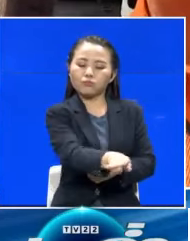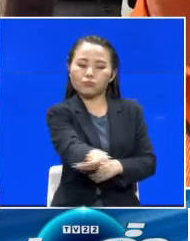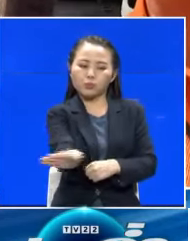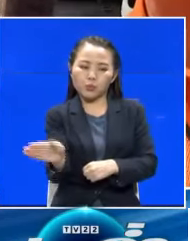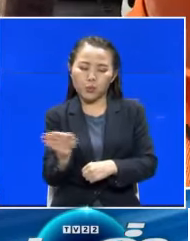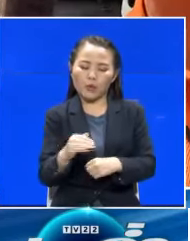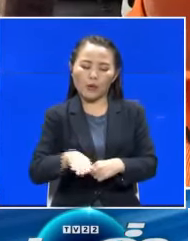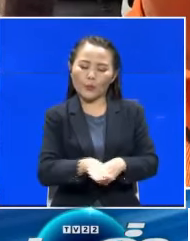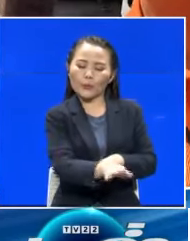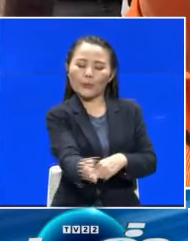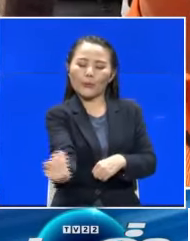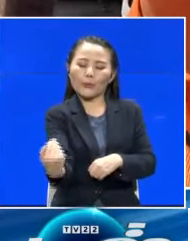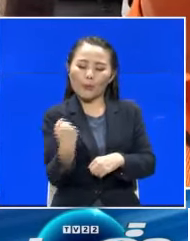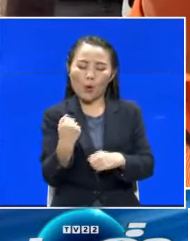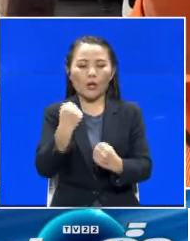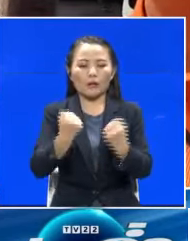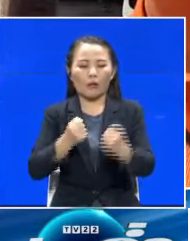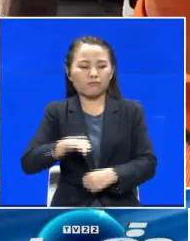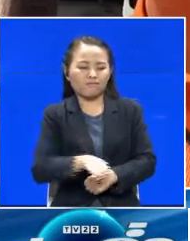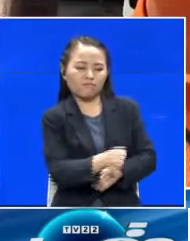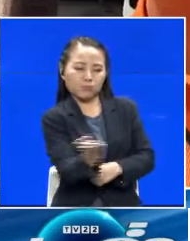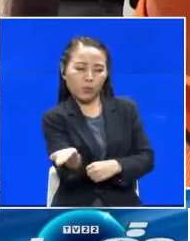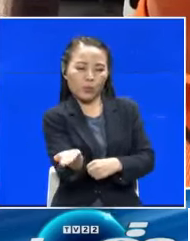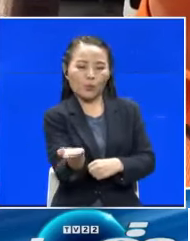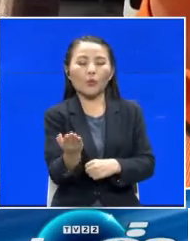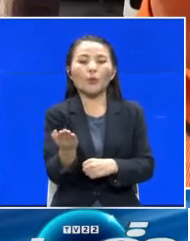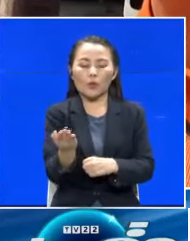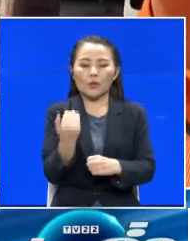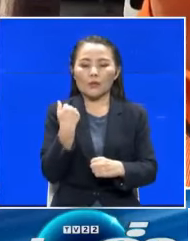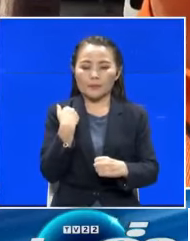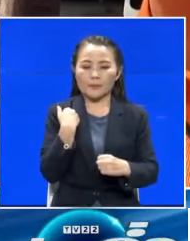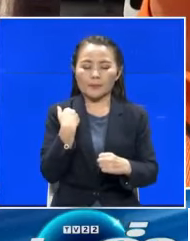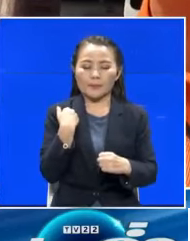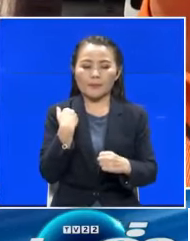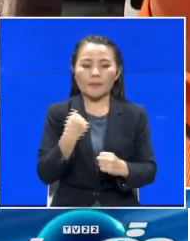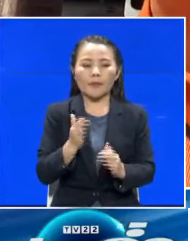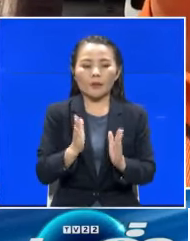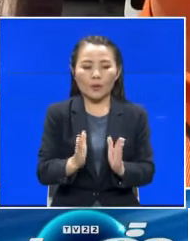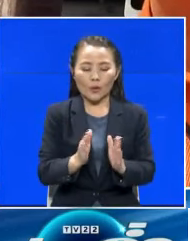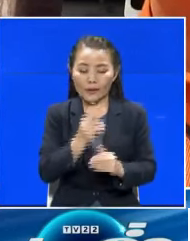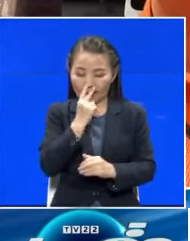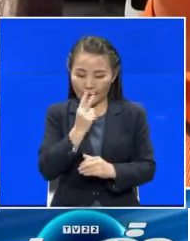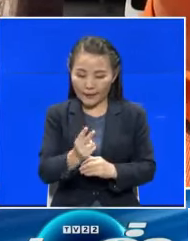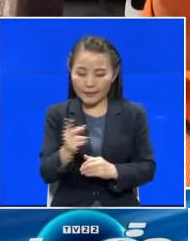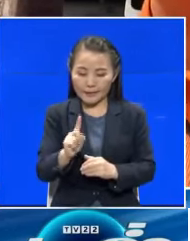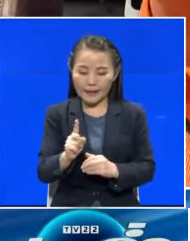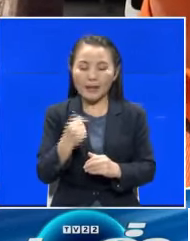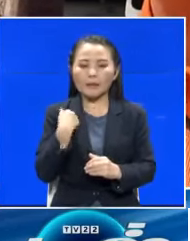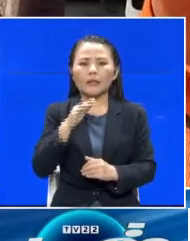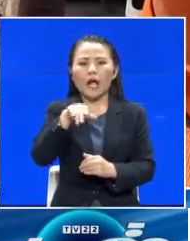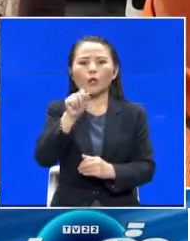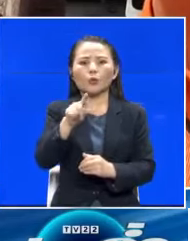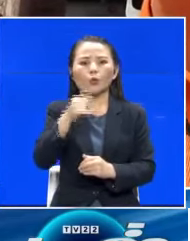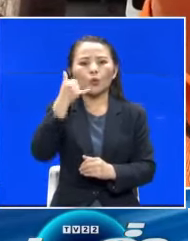ริเวณเกาะกลางถนนทำให้รถเนี่ยเสียหลักพลิกคว่ำตรงบริเวณจุดเกิดเหตุโดยคุณสุรชาติได้เป็นตัวแทนของการทางพิเศษเข้